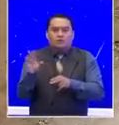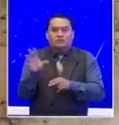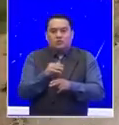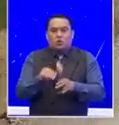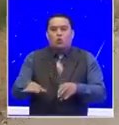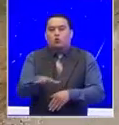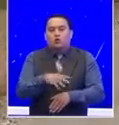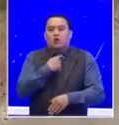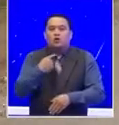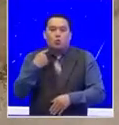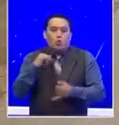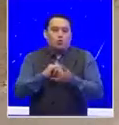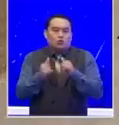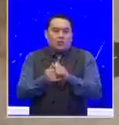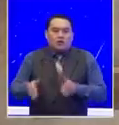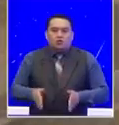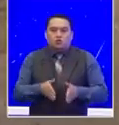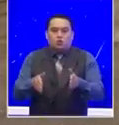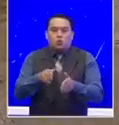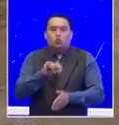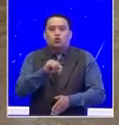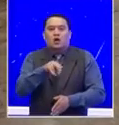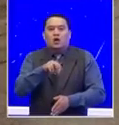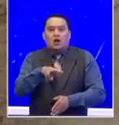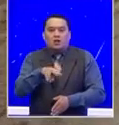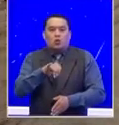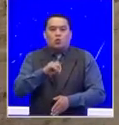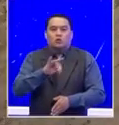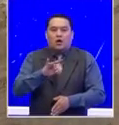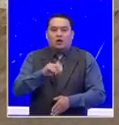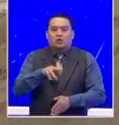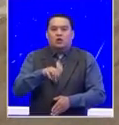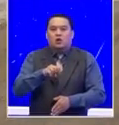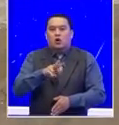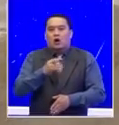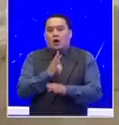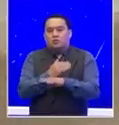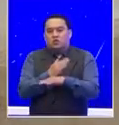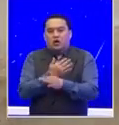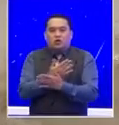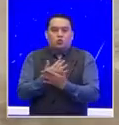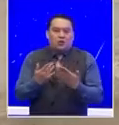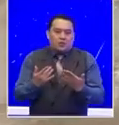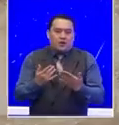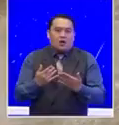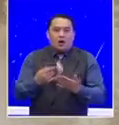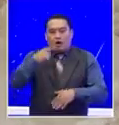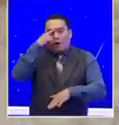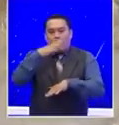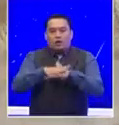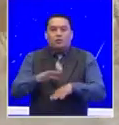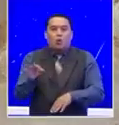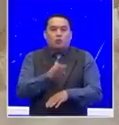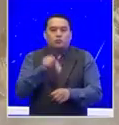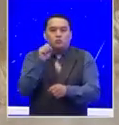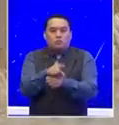такие участки, как Талдыкурган-Усть Каменогорск, Ушарал-Досток, Узнагаш-Отар, Курты, Капшигай и другие. Глава ЖТСУ Амандык